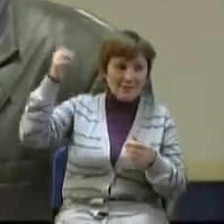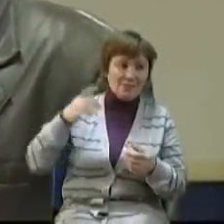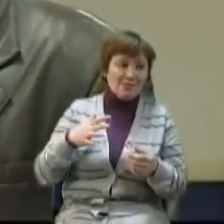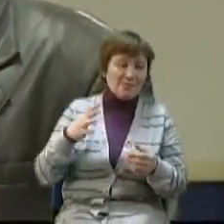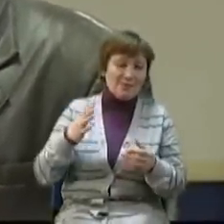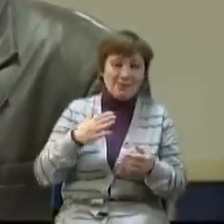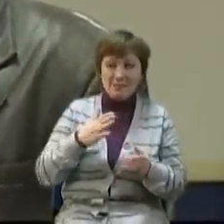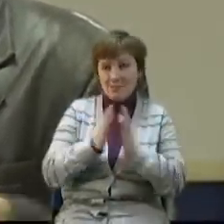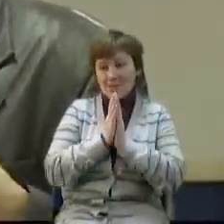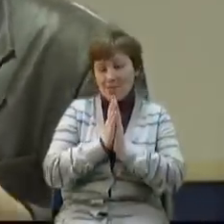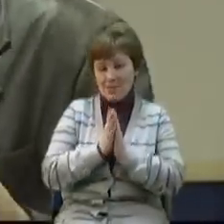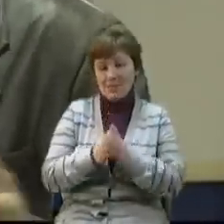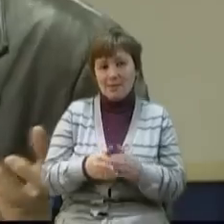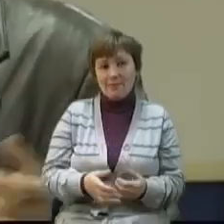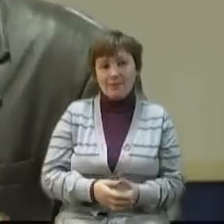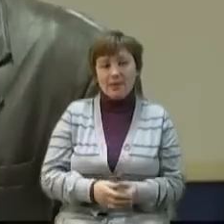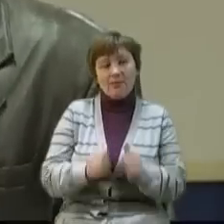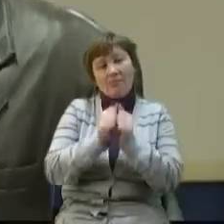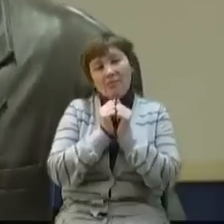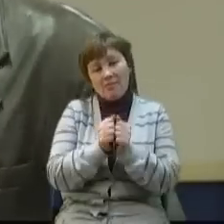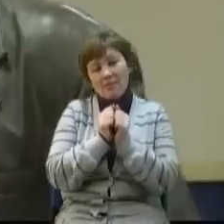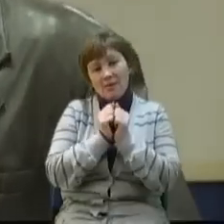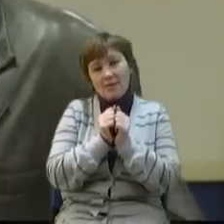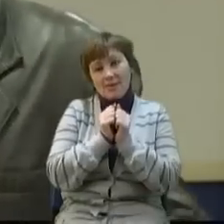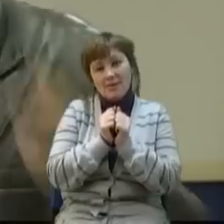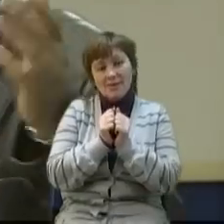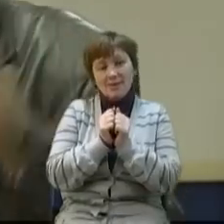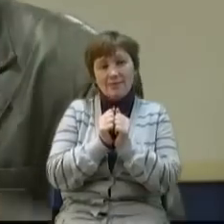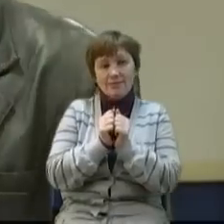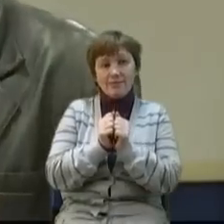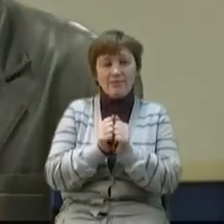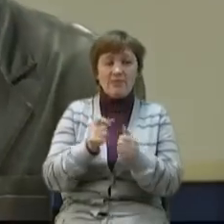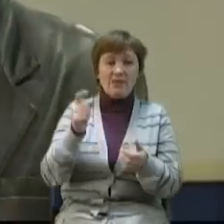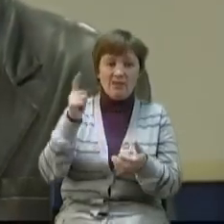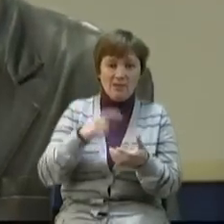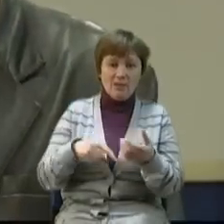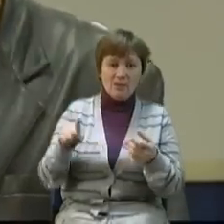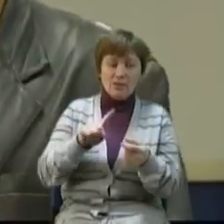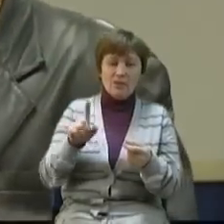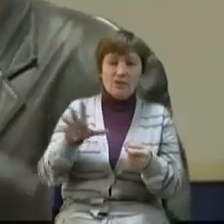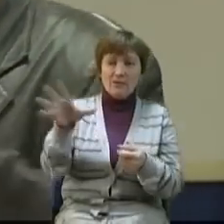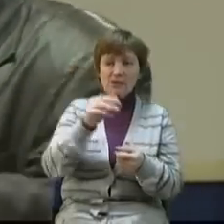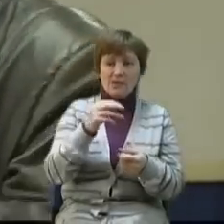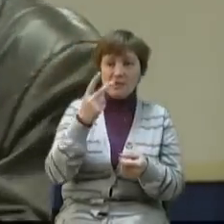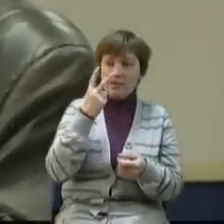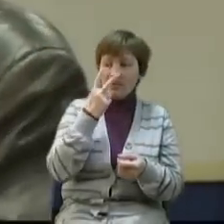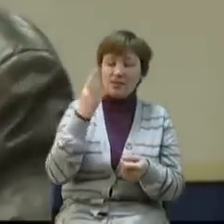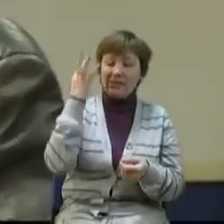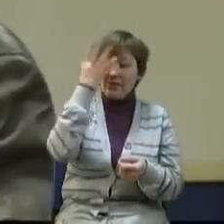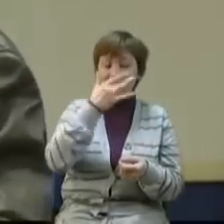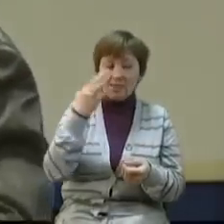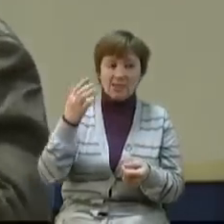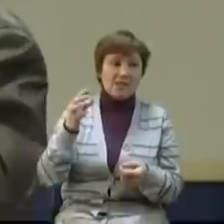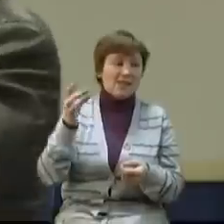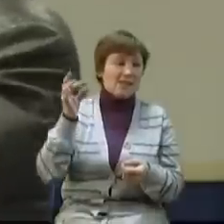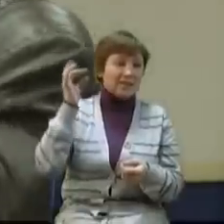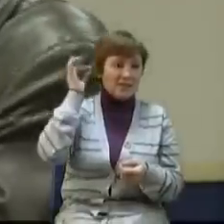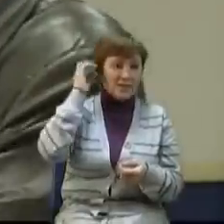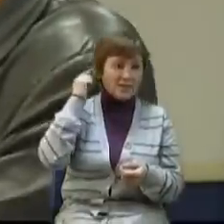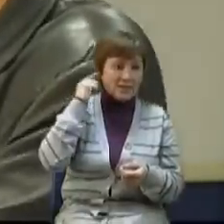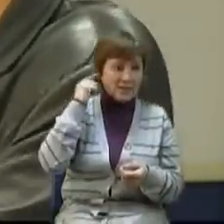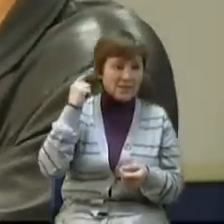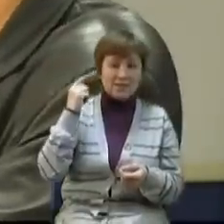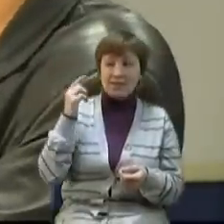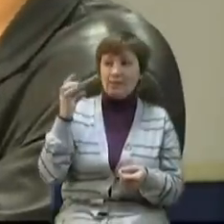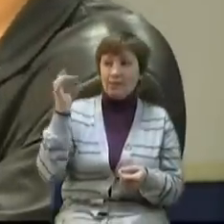И так как-то помолился, я не знаю, я верю, что вы все видите видение, и, в общем-то, все слышите голос Духа Святого,